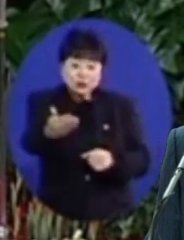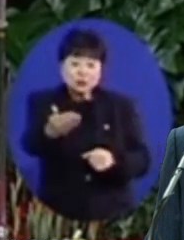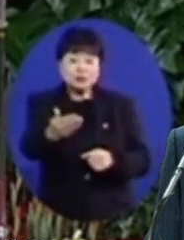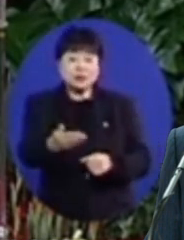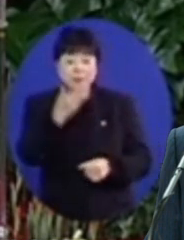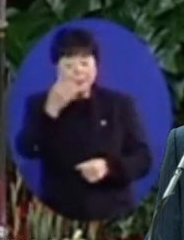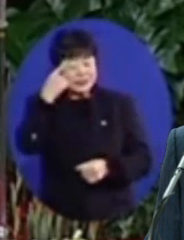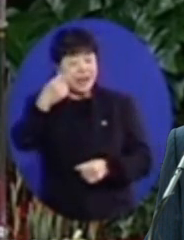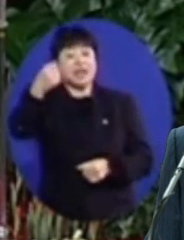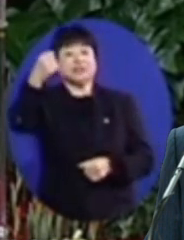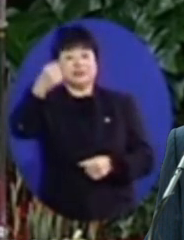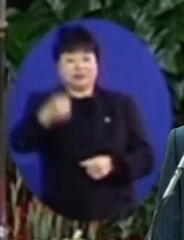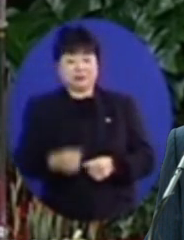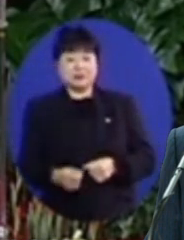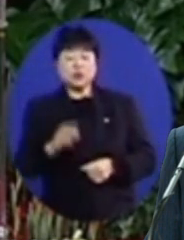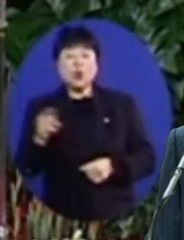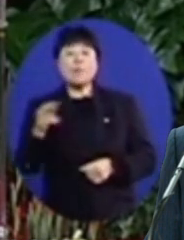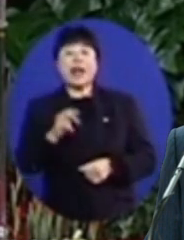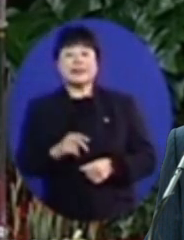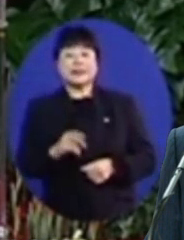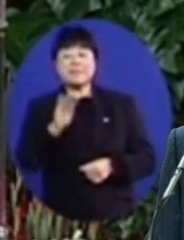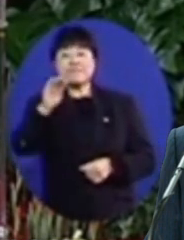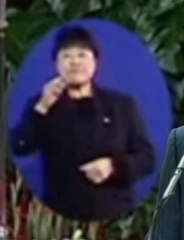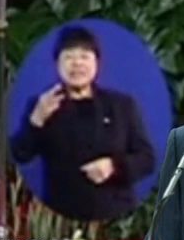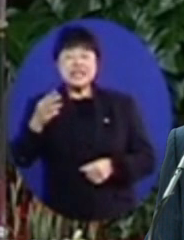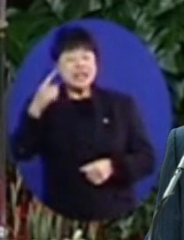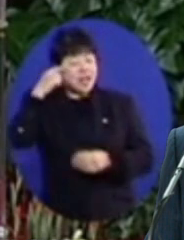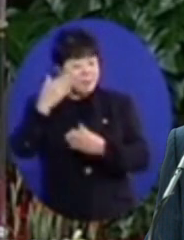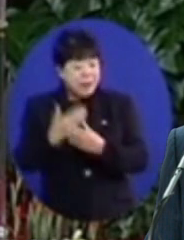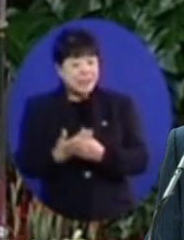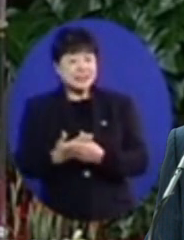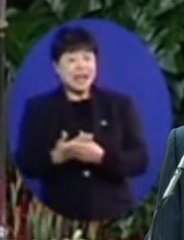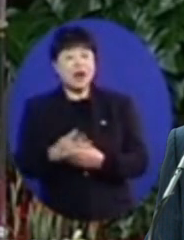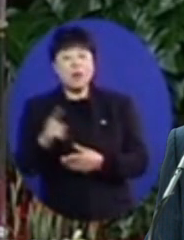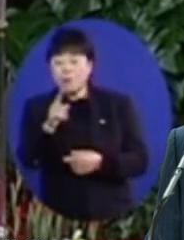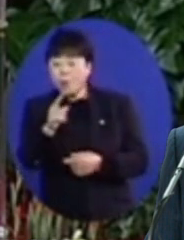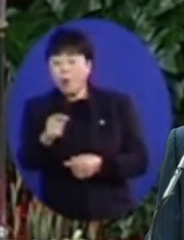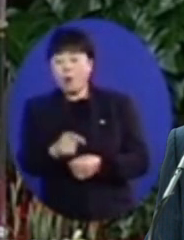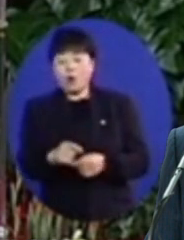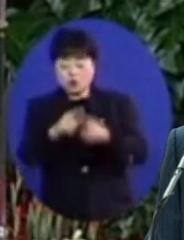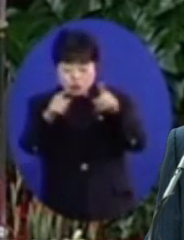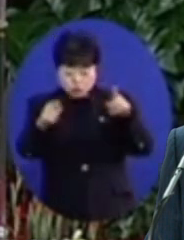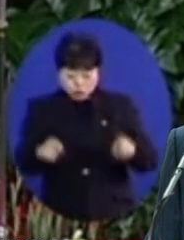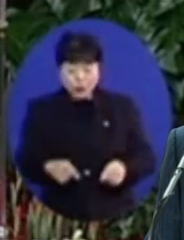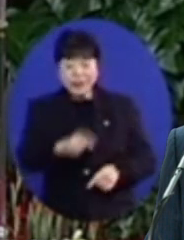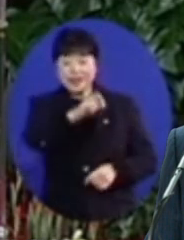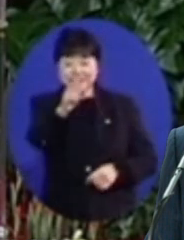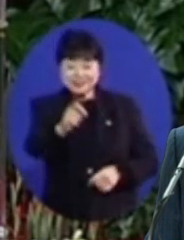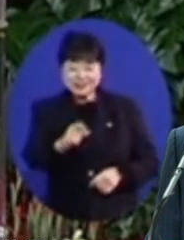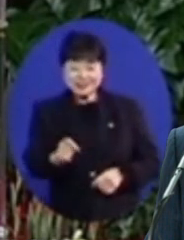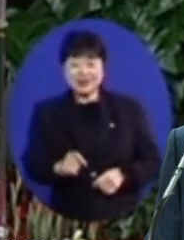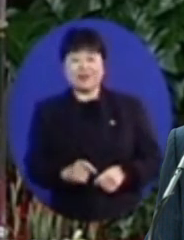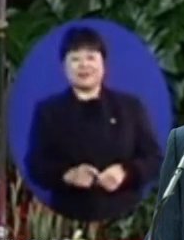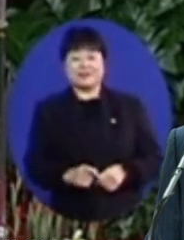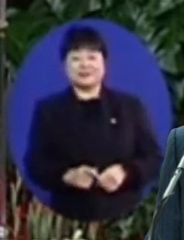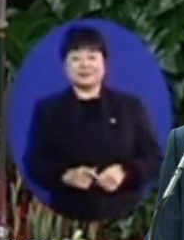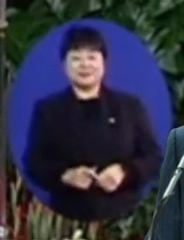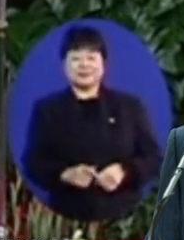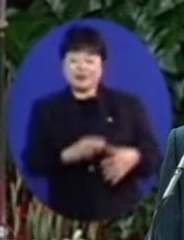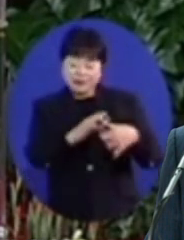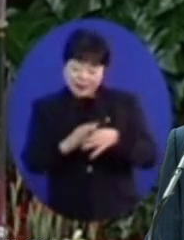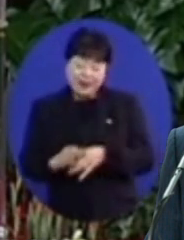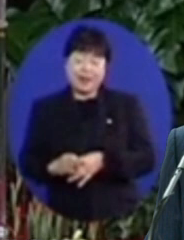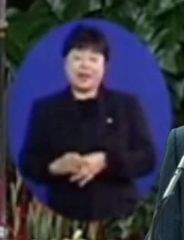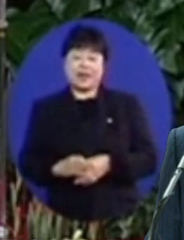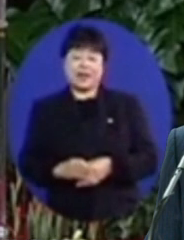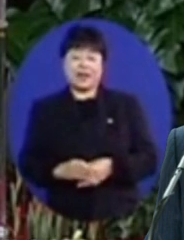긍정적인 사고로 잘 알려진 노만 빈센트 피일 박사는 항상 무엇인가 종이에 적어서 일을 쓸 때는 앉을 때나